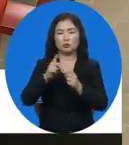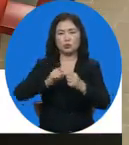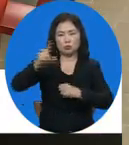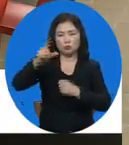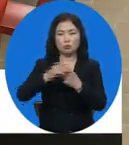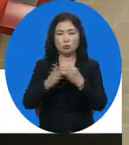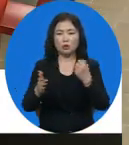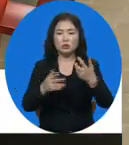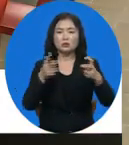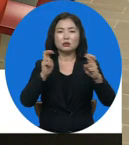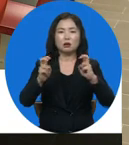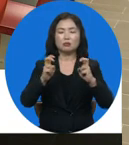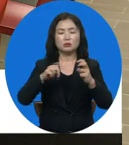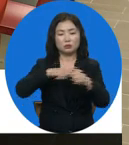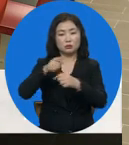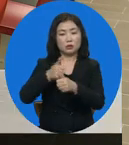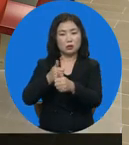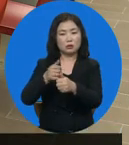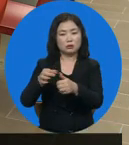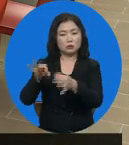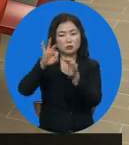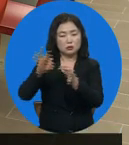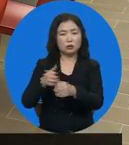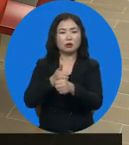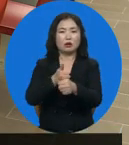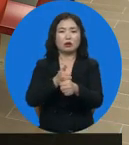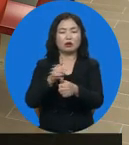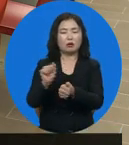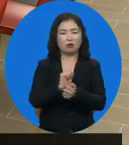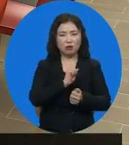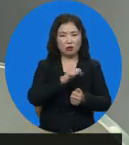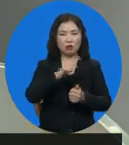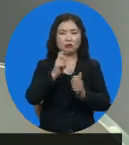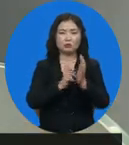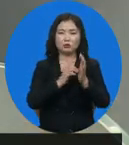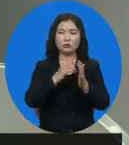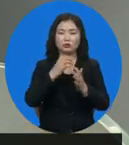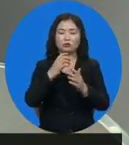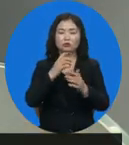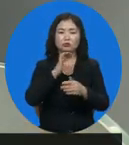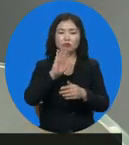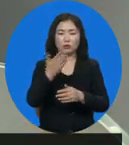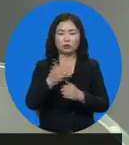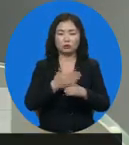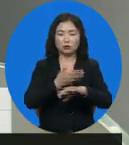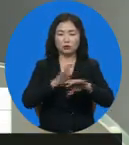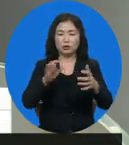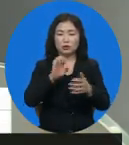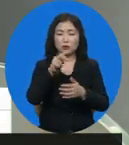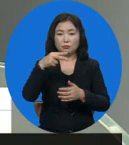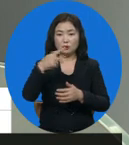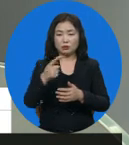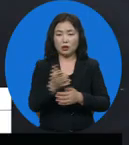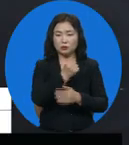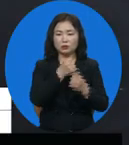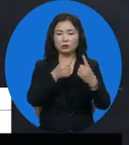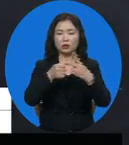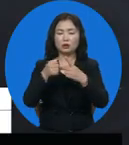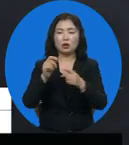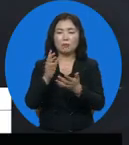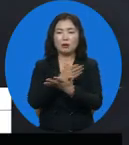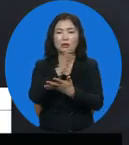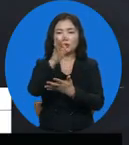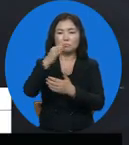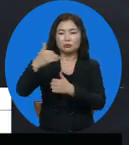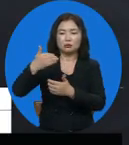기업의 업황에 따라 실적이 크게 좌우됩니다 외국계 펀드인 1대 주주가 배당금을 더 달라고